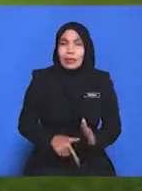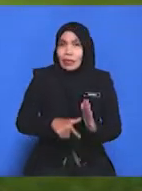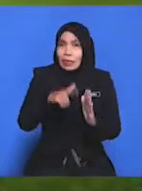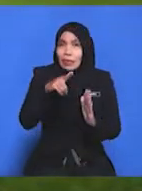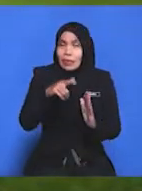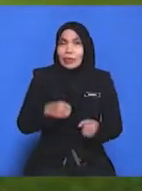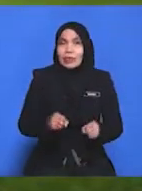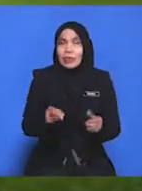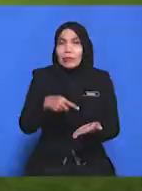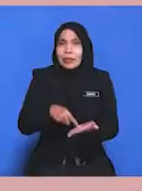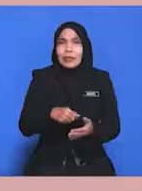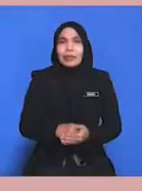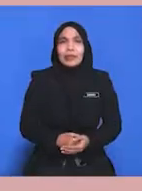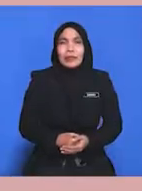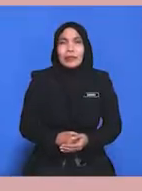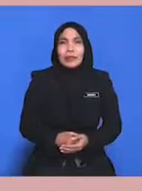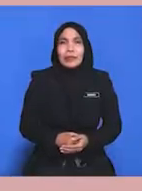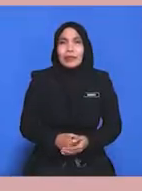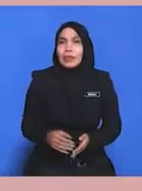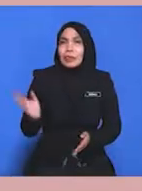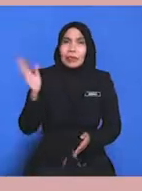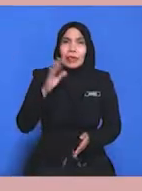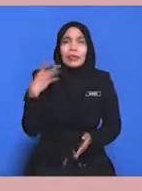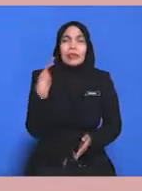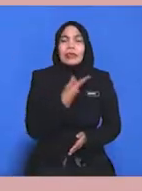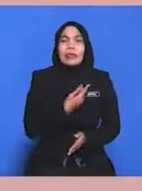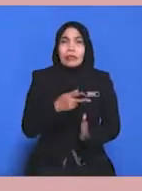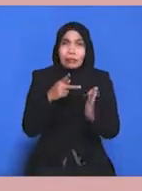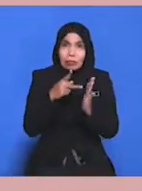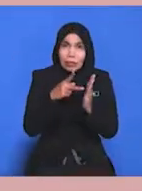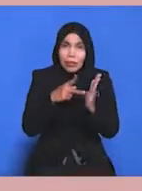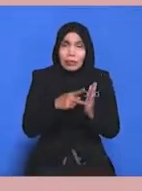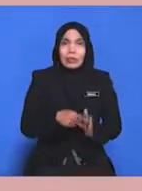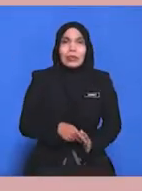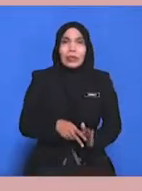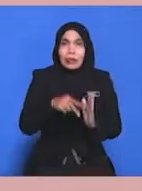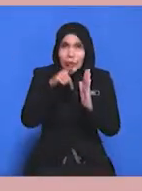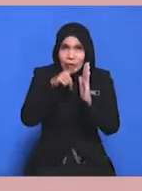mari kita kaji apa pula kelemahan bagi sistem pertandingan ini.